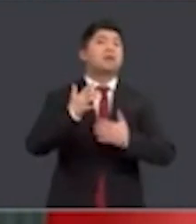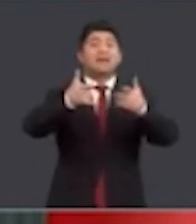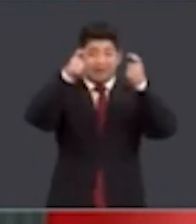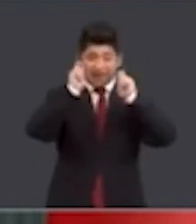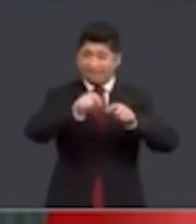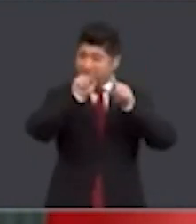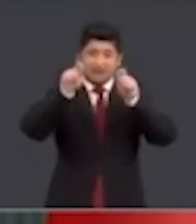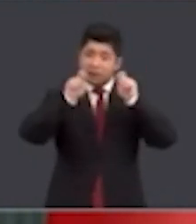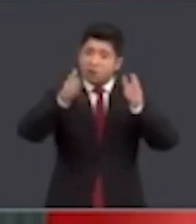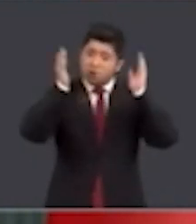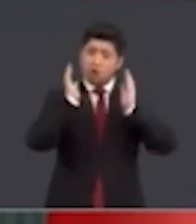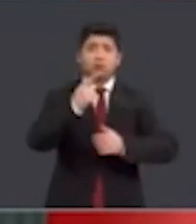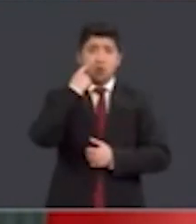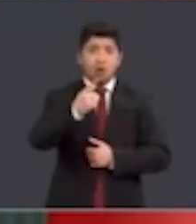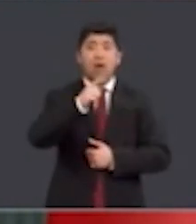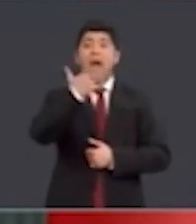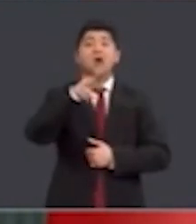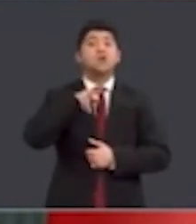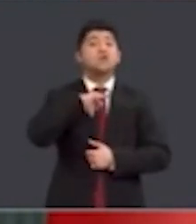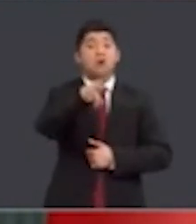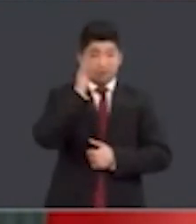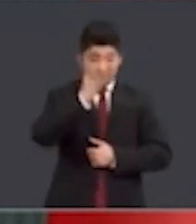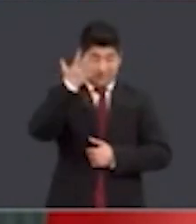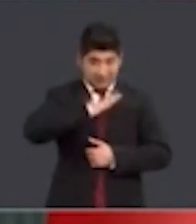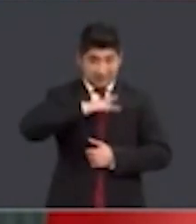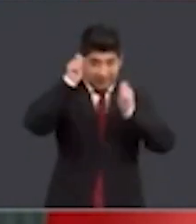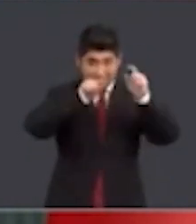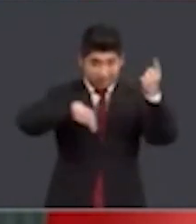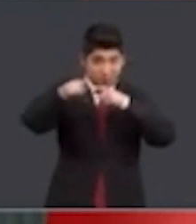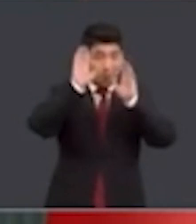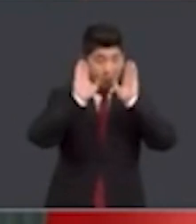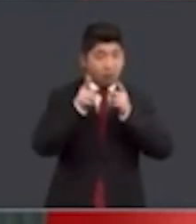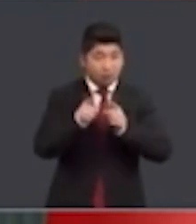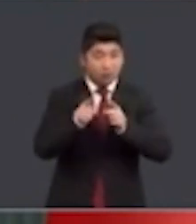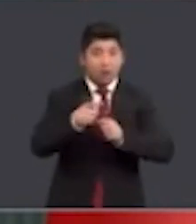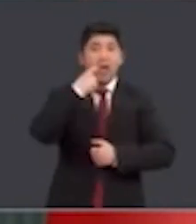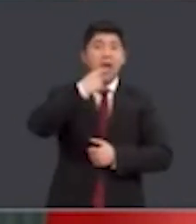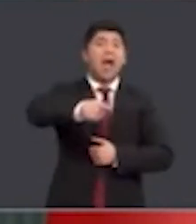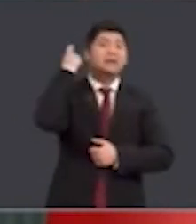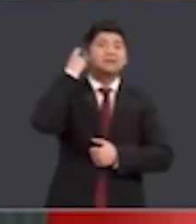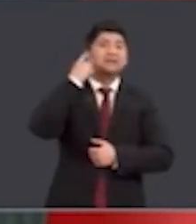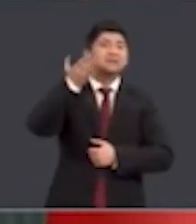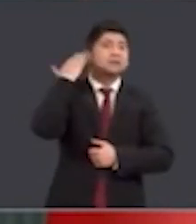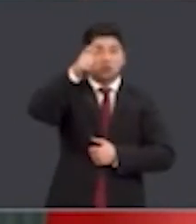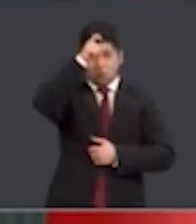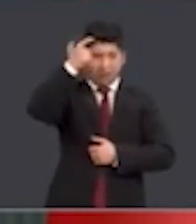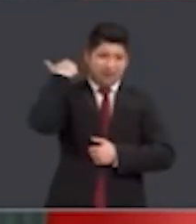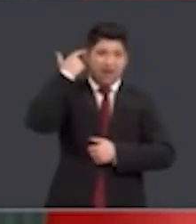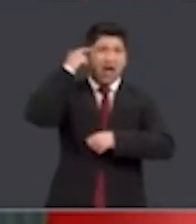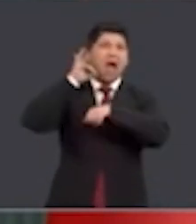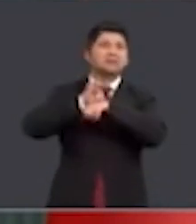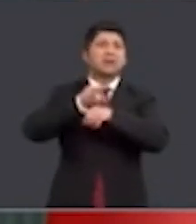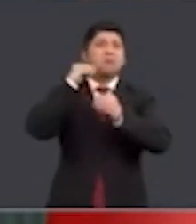yaparlarsa yapsınlar, hangi yollara başvururlarsa vursunlar, eski Türkiye hastalıklarını